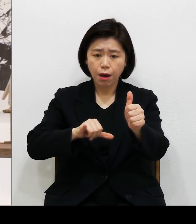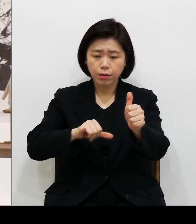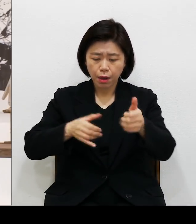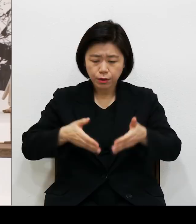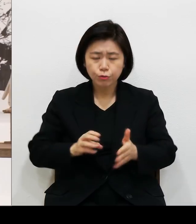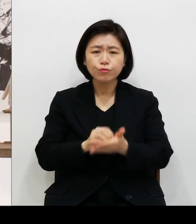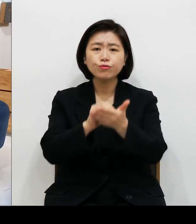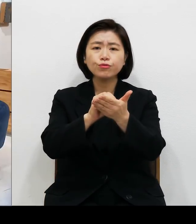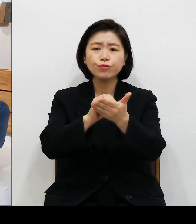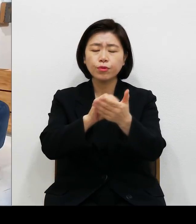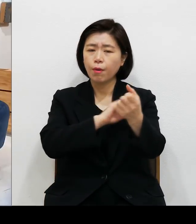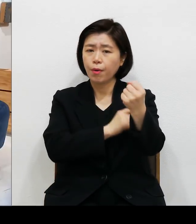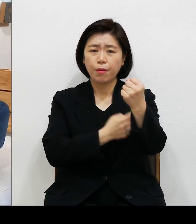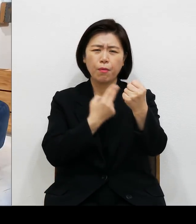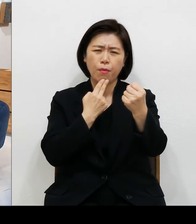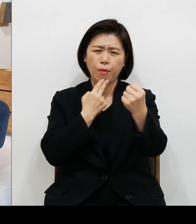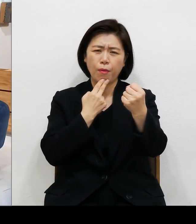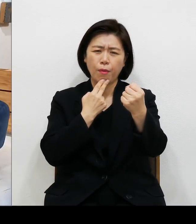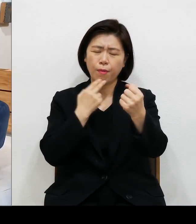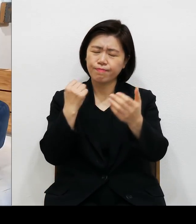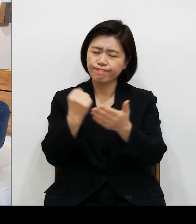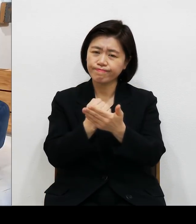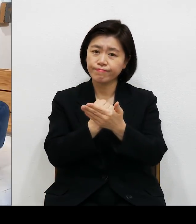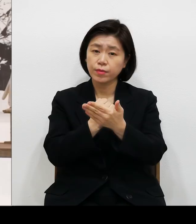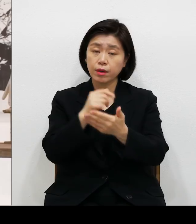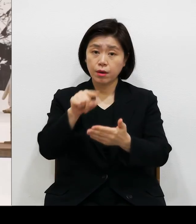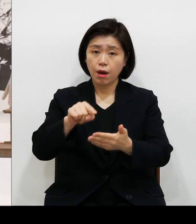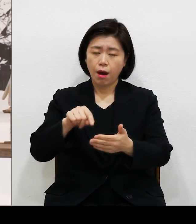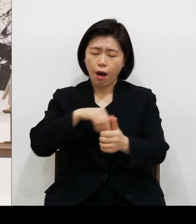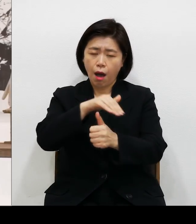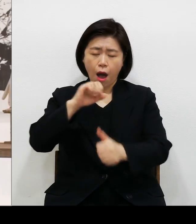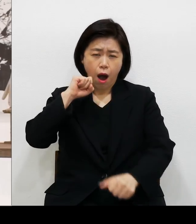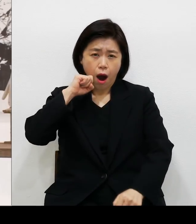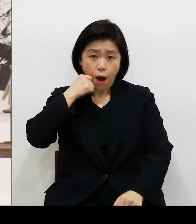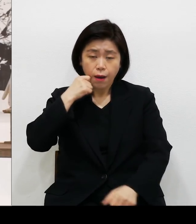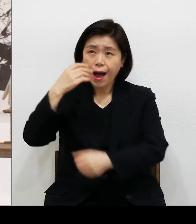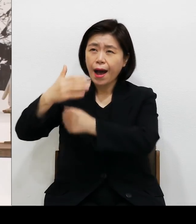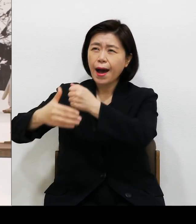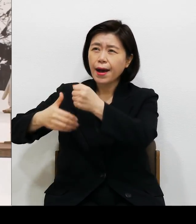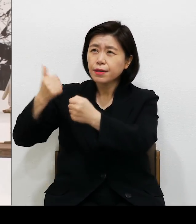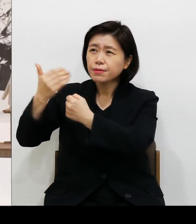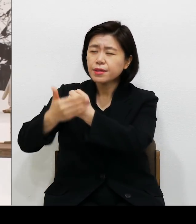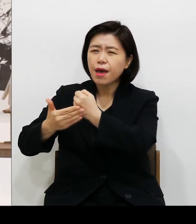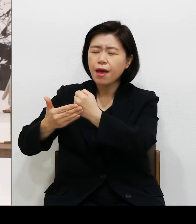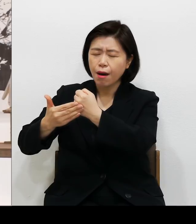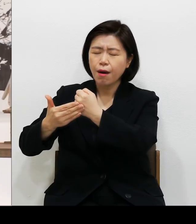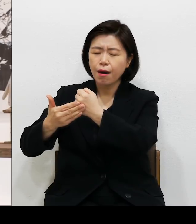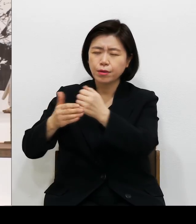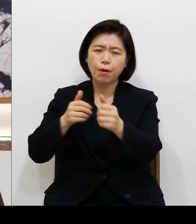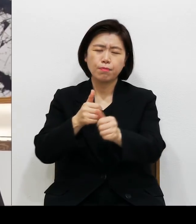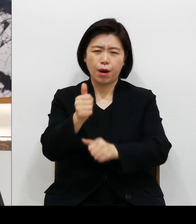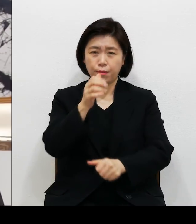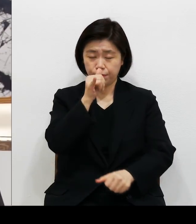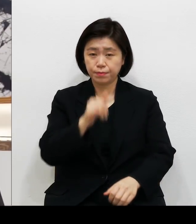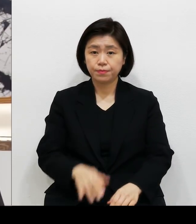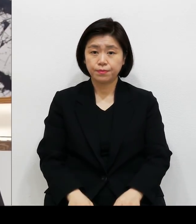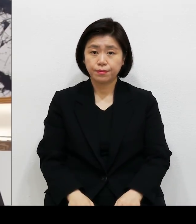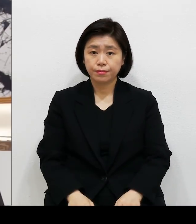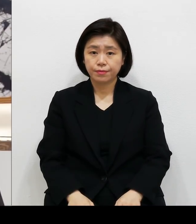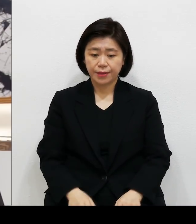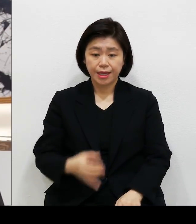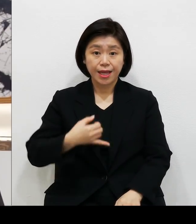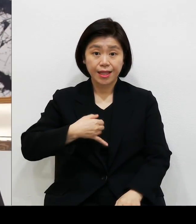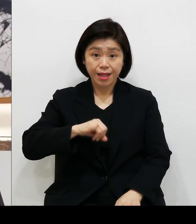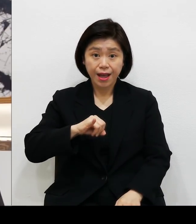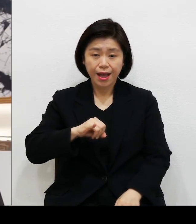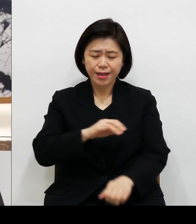할 수가 없다고 합니다. 이야. 그런데 이런 어려움을 하나님으로 극복하신 분입니다. 네, 미혼부로 딸 사랑이를